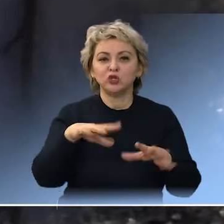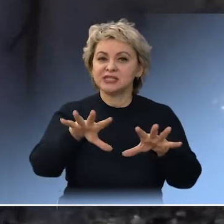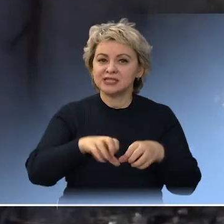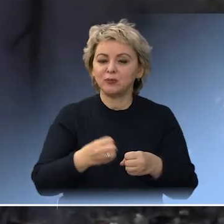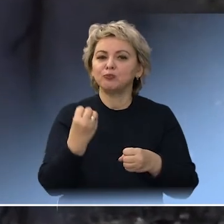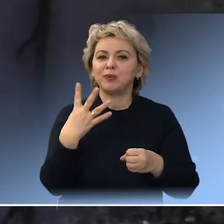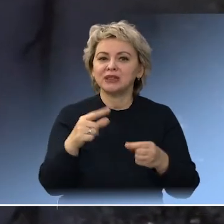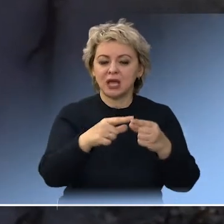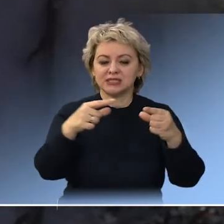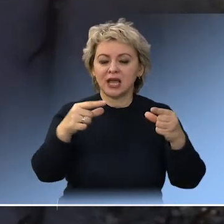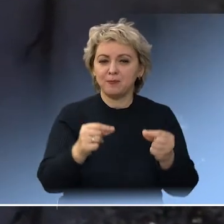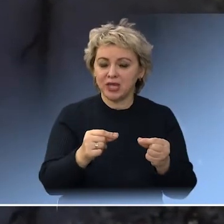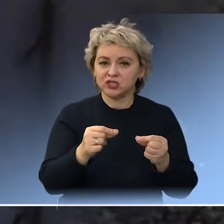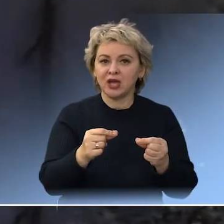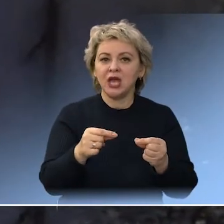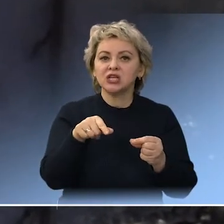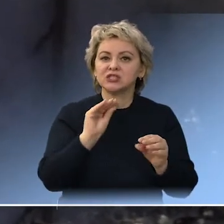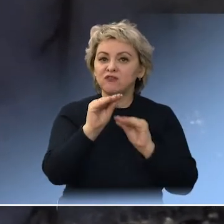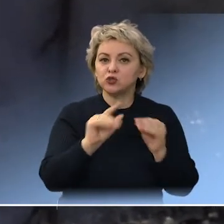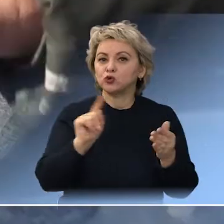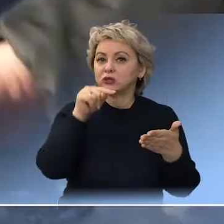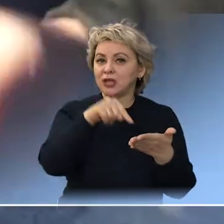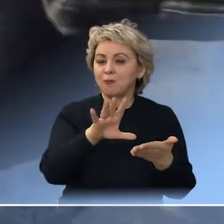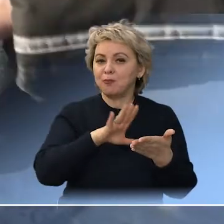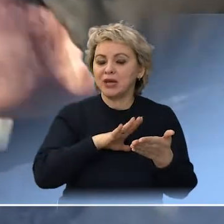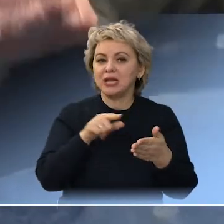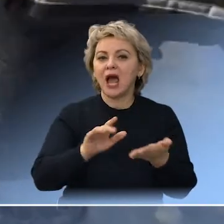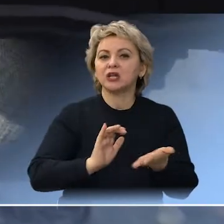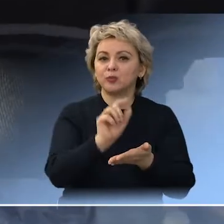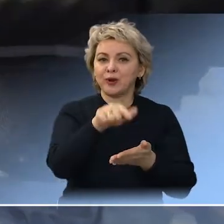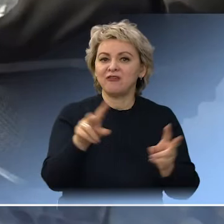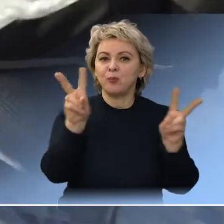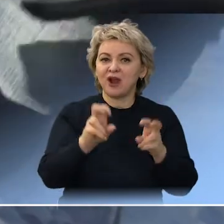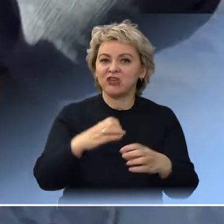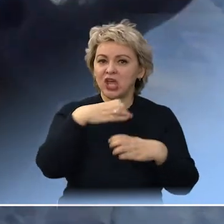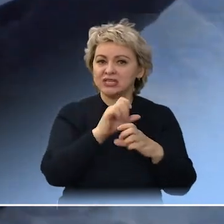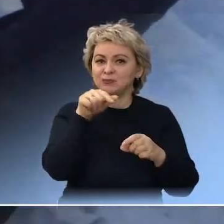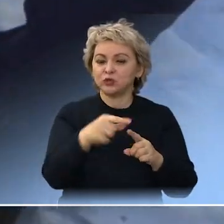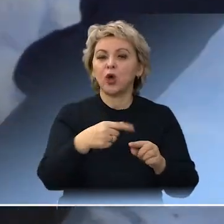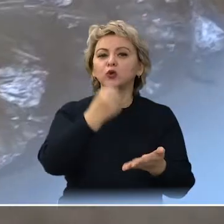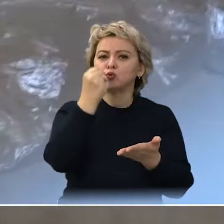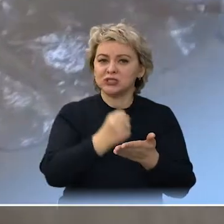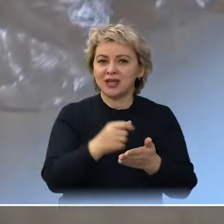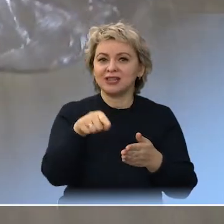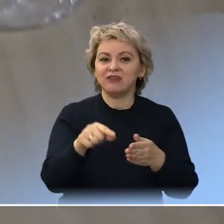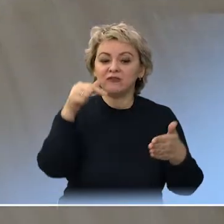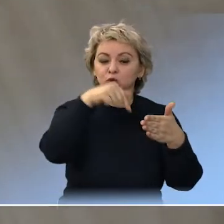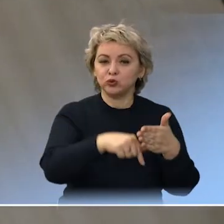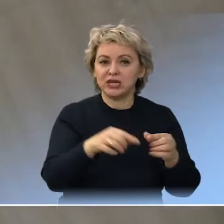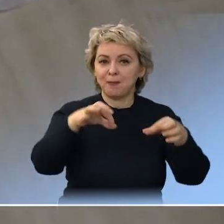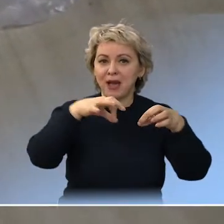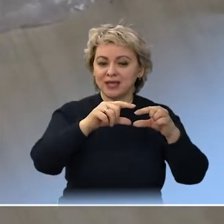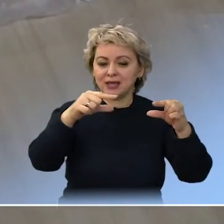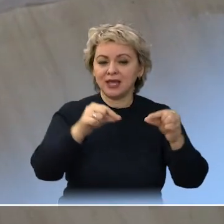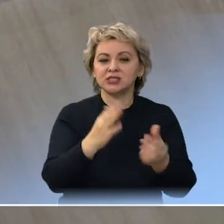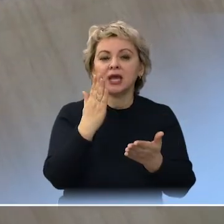изъяты 15 полимерных пакетиков с веществом. Эти свертки были направлены на экспертизу, которая установила, что содержимое полимерного